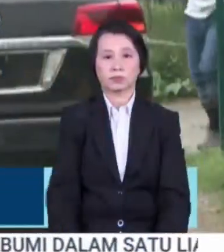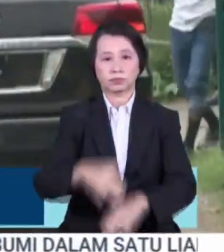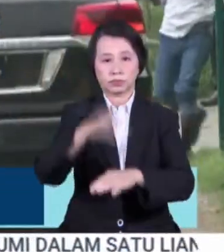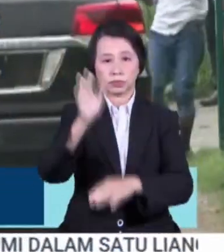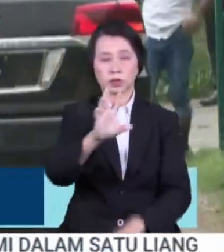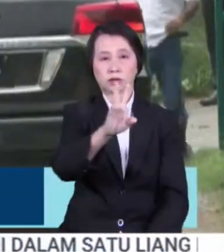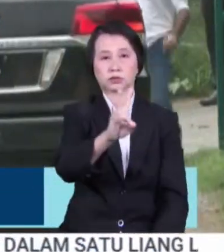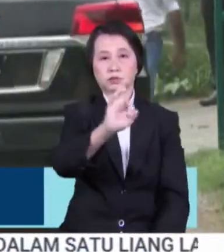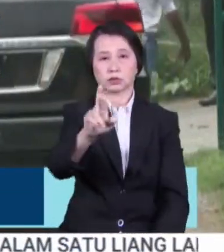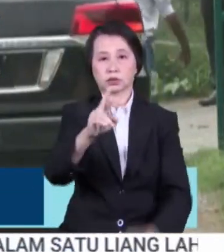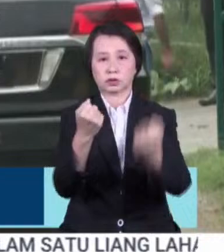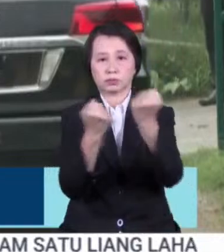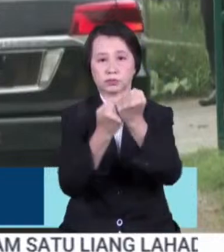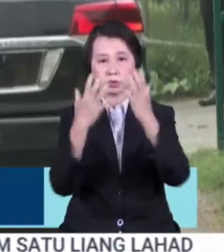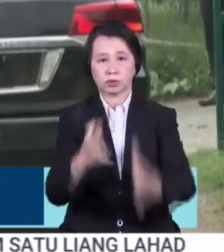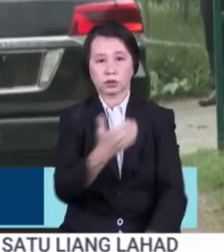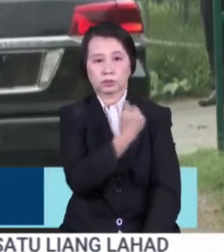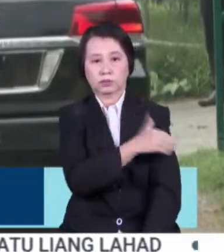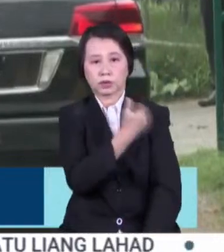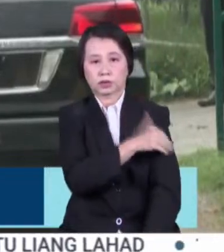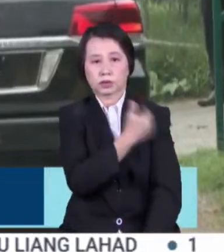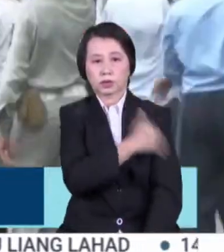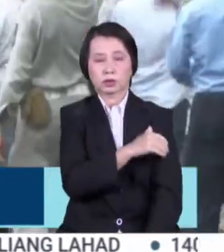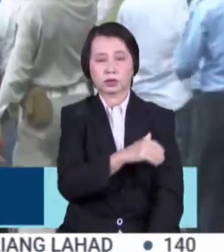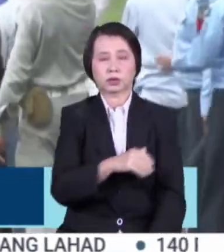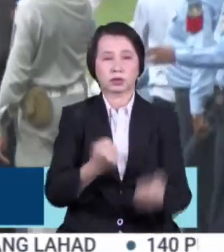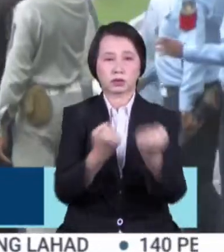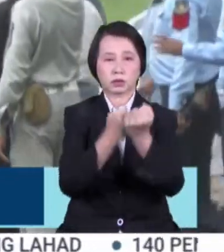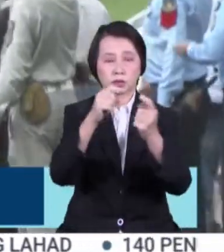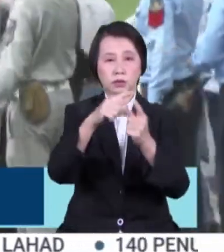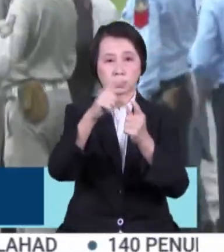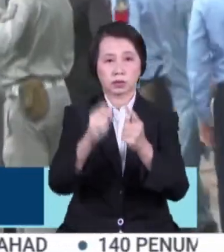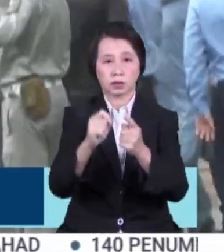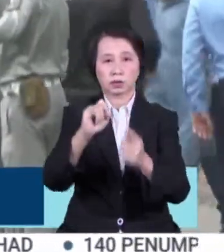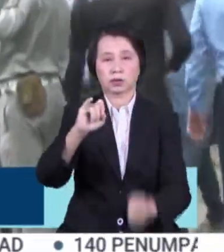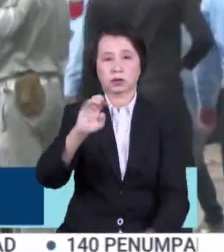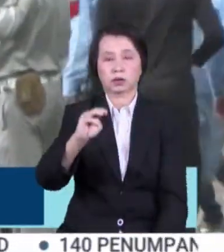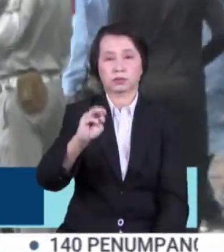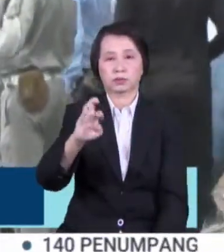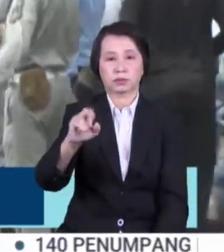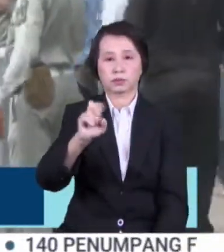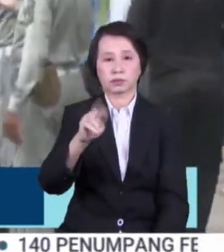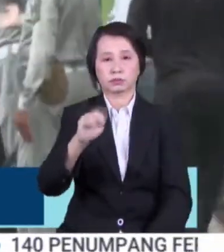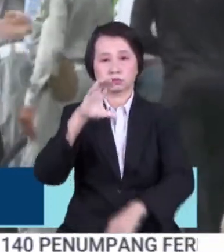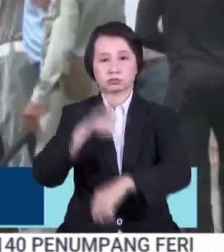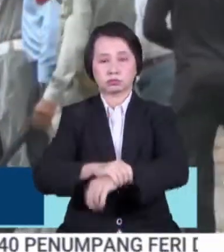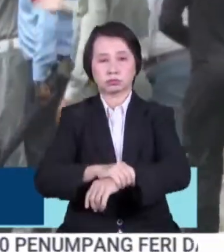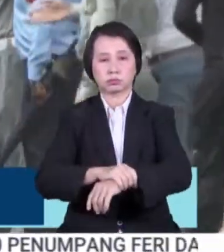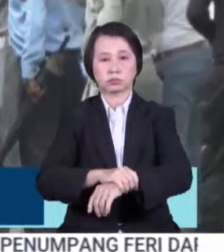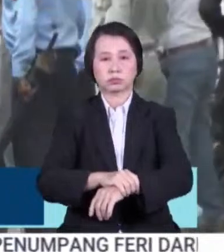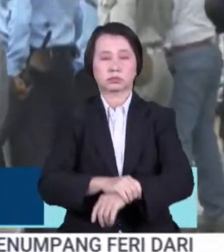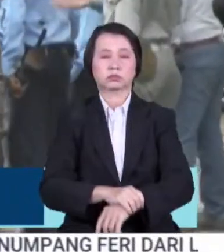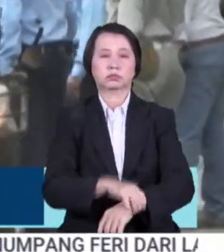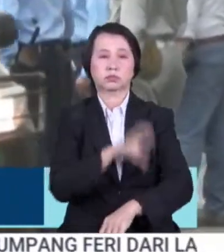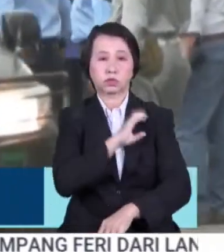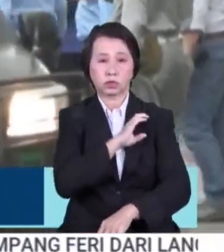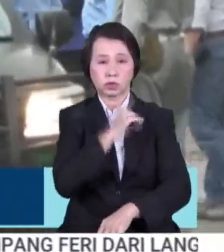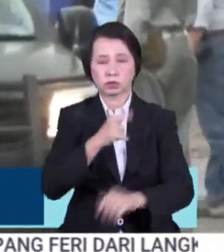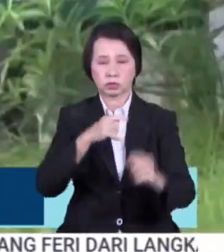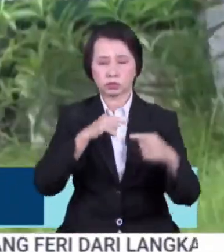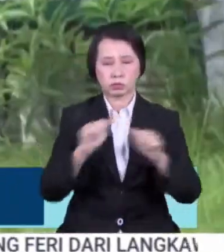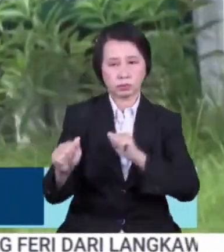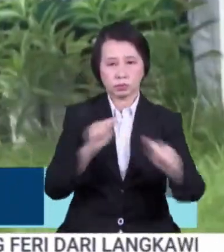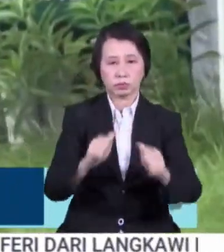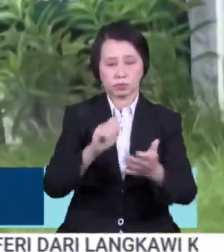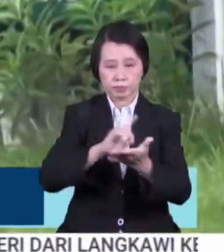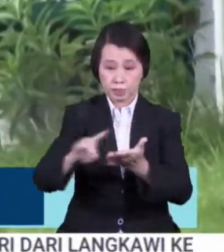Lebih 7,000 penyokong bekas Perdana Menteri Pakistan Imran Khan ditahan pihak berkuasa. Tindakan keras itu dipergiat sejak minggu